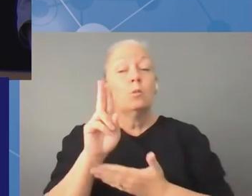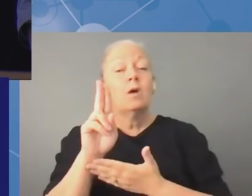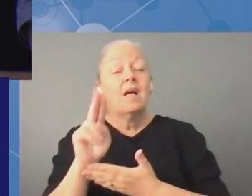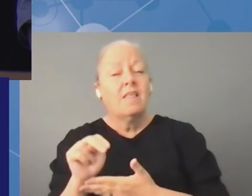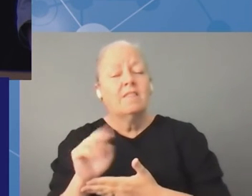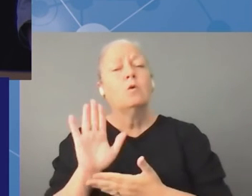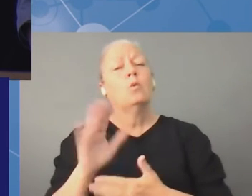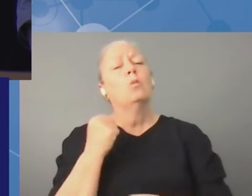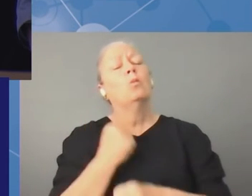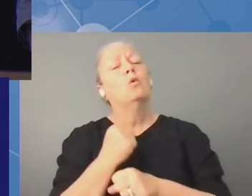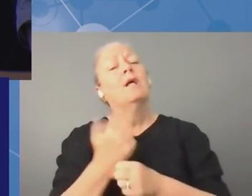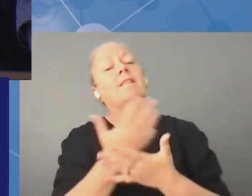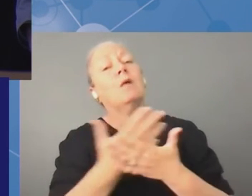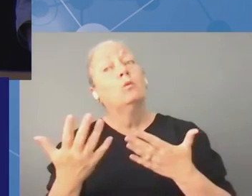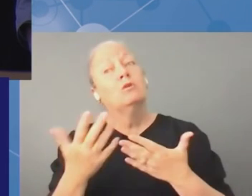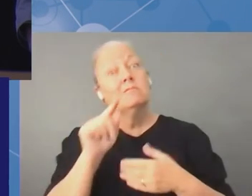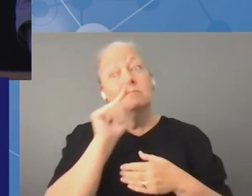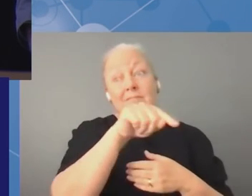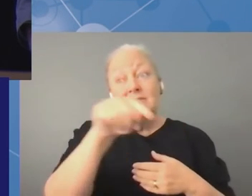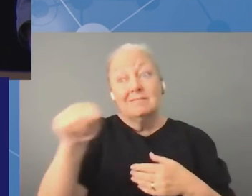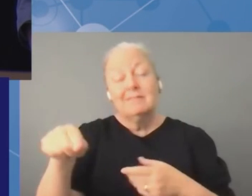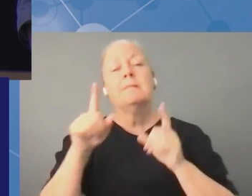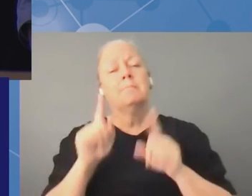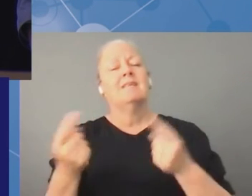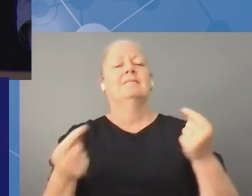чтобы все эти рабочие языки ООН